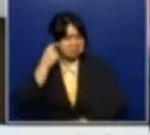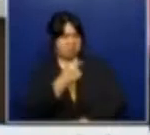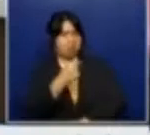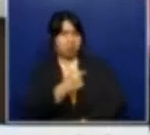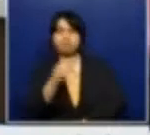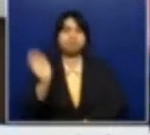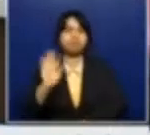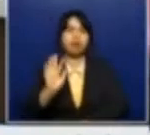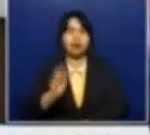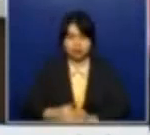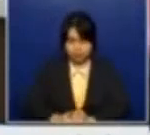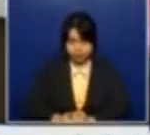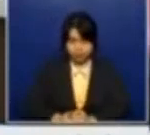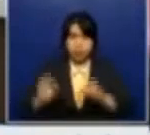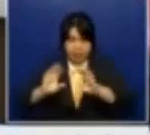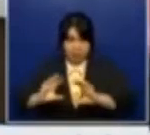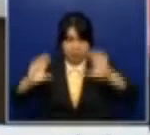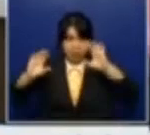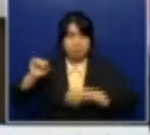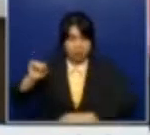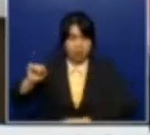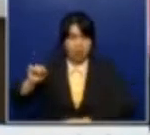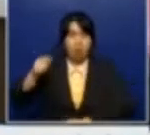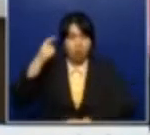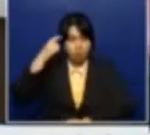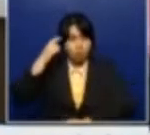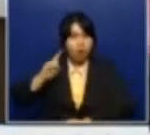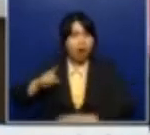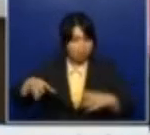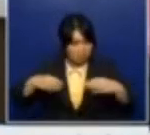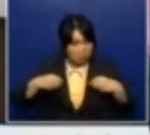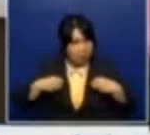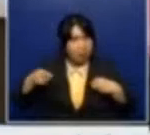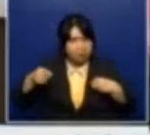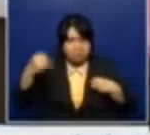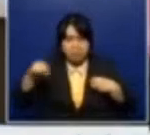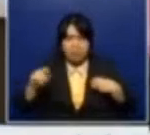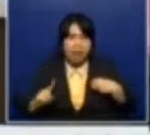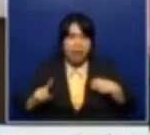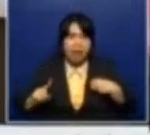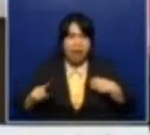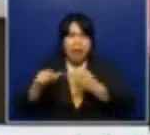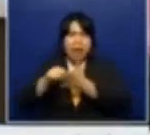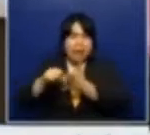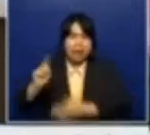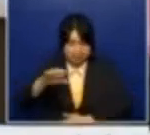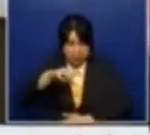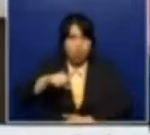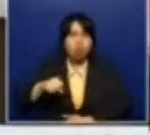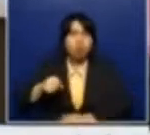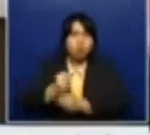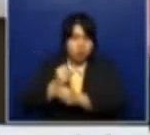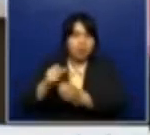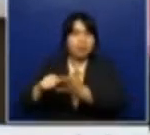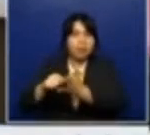รัฐบาลต้องยอมรับในสิ่งที่รัฐบาลได้ทำผิดหรือบกพร่องแล้วนำมาแก้ไขผ